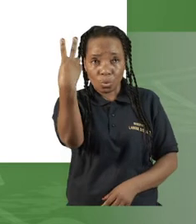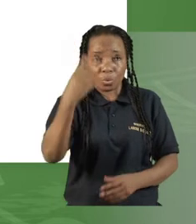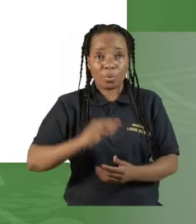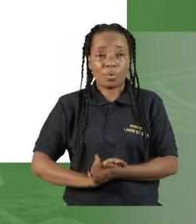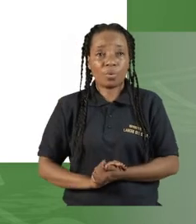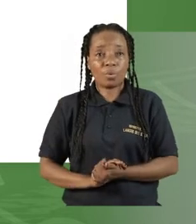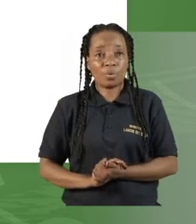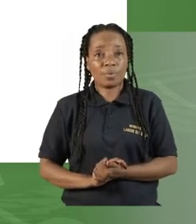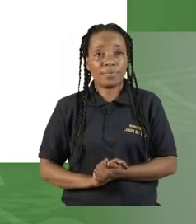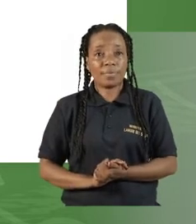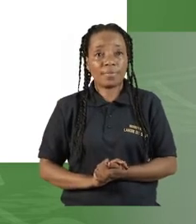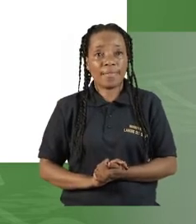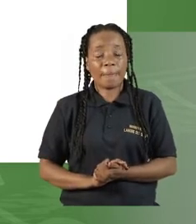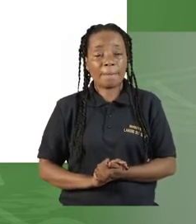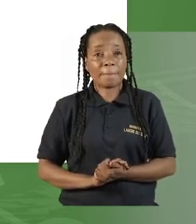le charbon